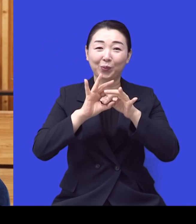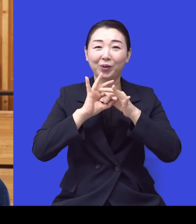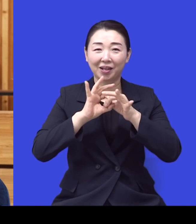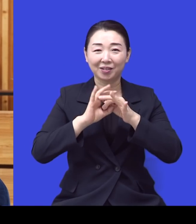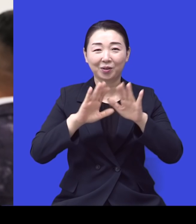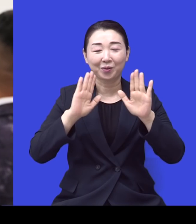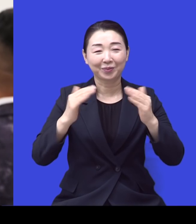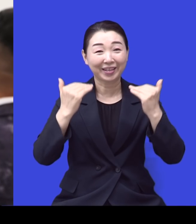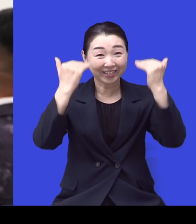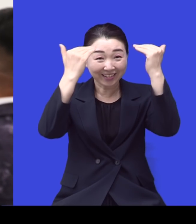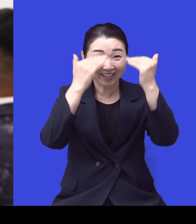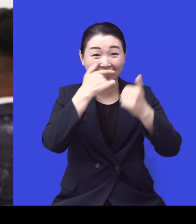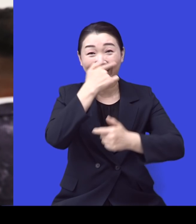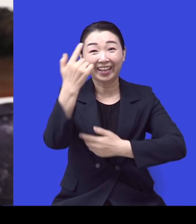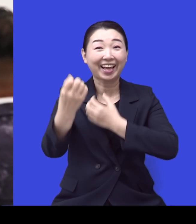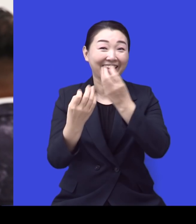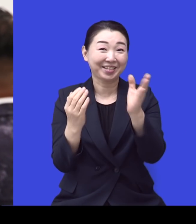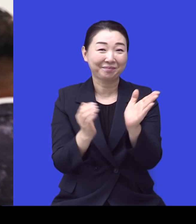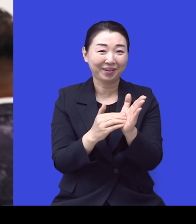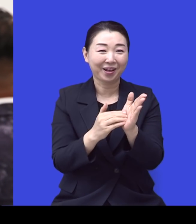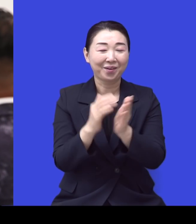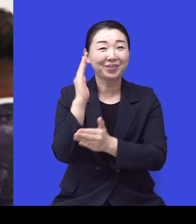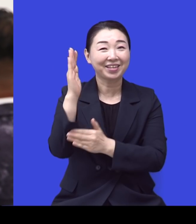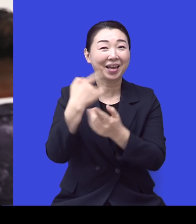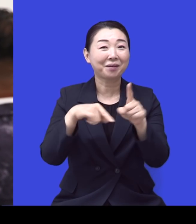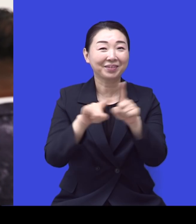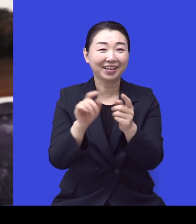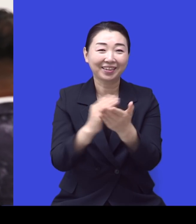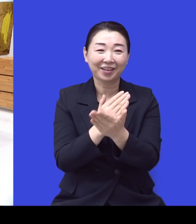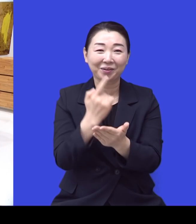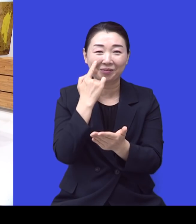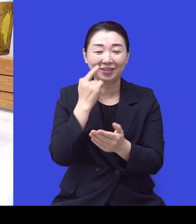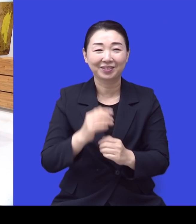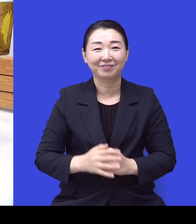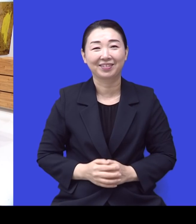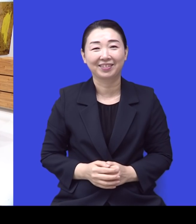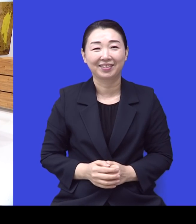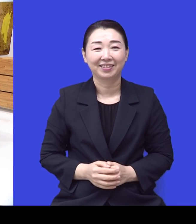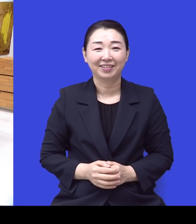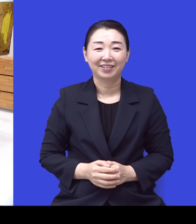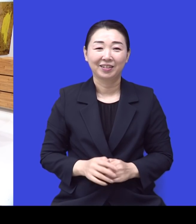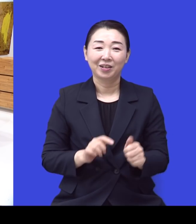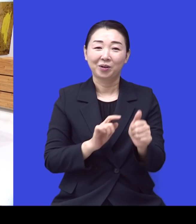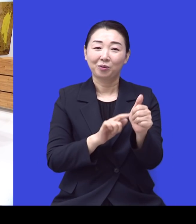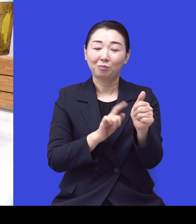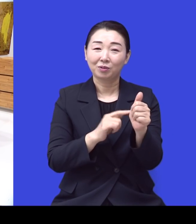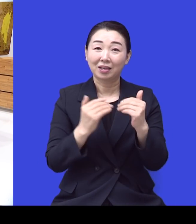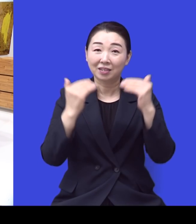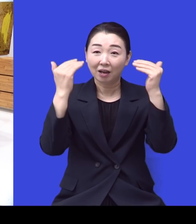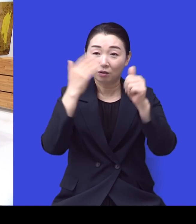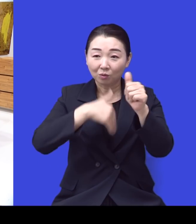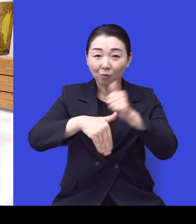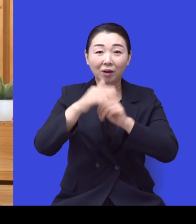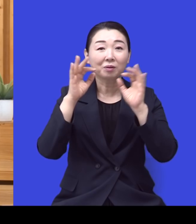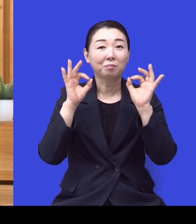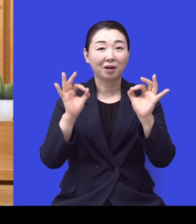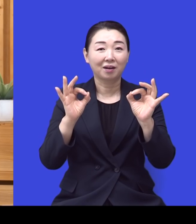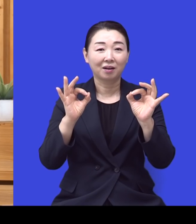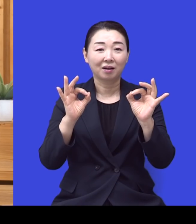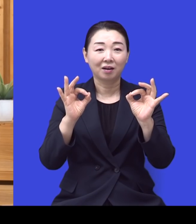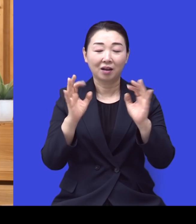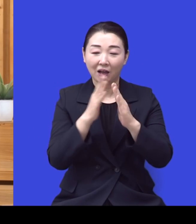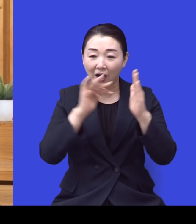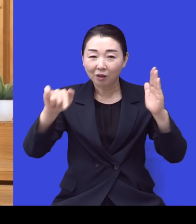본인도 성장하셨다고 간증을 해주셔서 오늘 그 이야기를 한번 나눠볼까 합니다. 우리 목사님 네. 자라오신 환경을 네. 보니까 네.